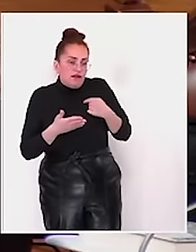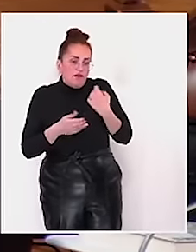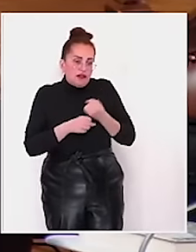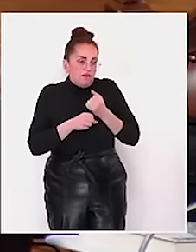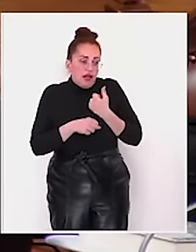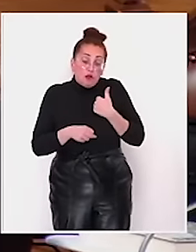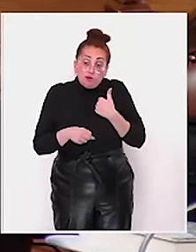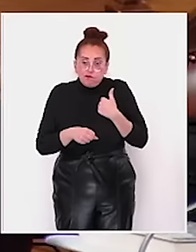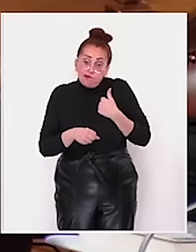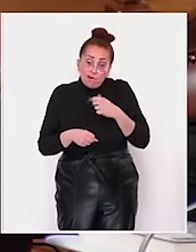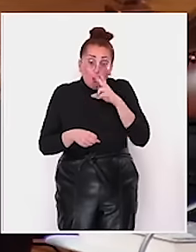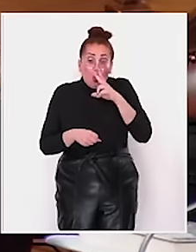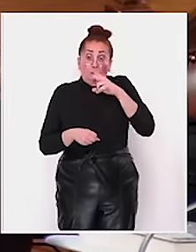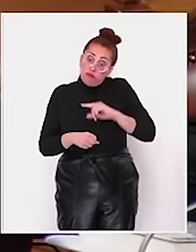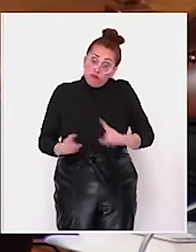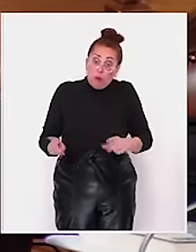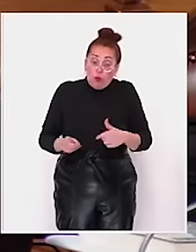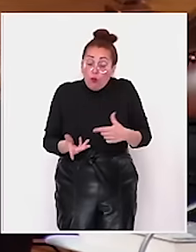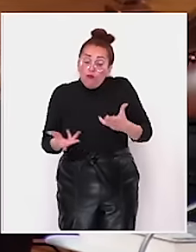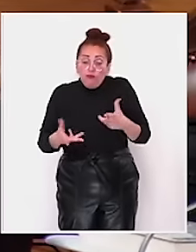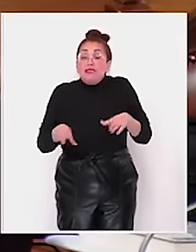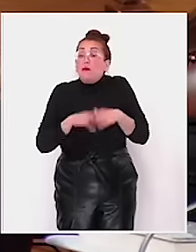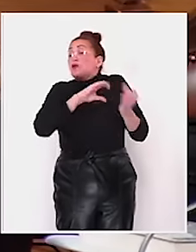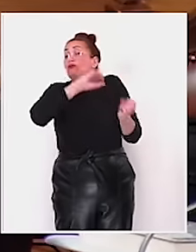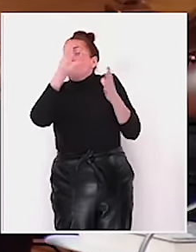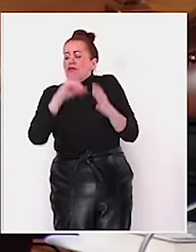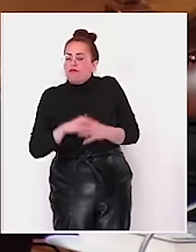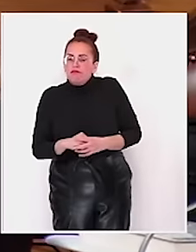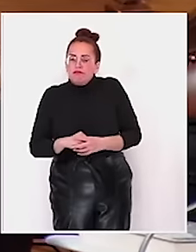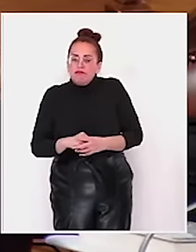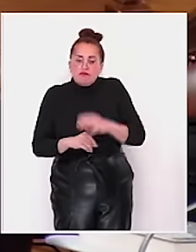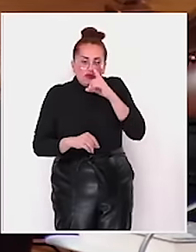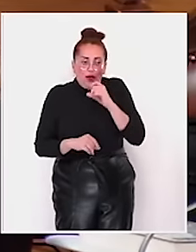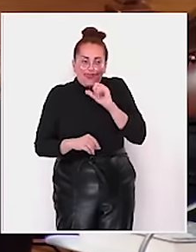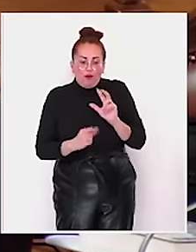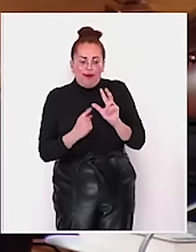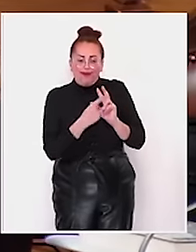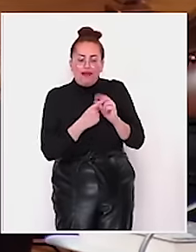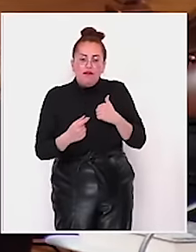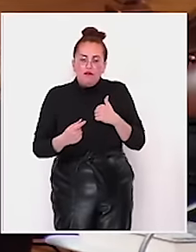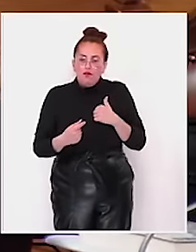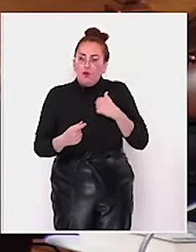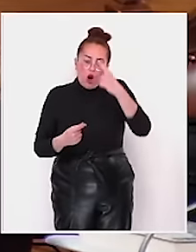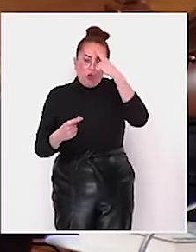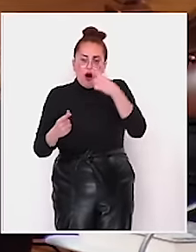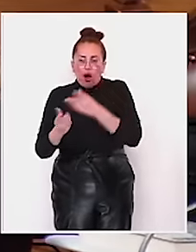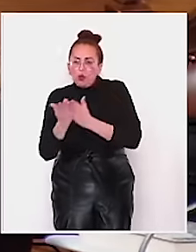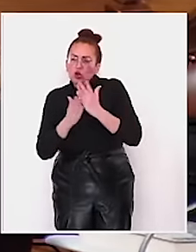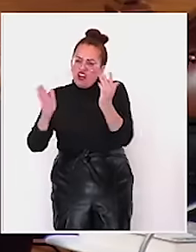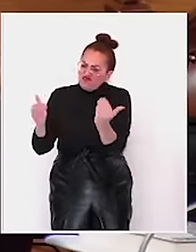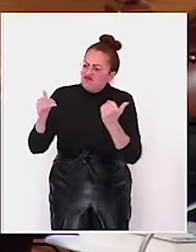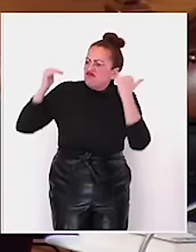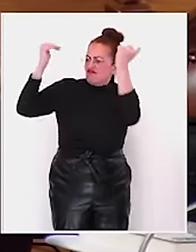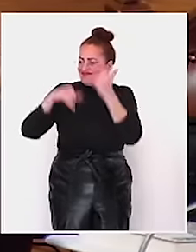marrant. A priori, quoi. Donc voilà, il y a ce côté dérisoire, et puis ce côté, enfin nous on va le dire comme ça, ça manque d'ambition d'une certaine manière, mais c'est peut-être pas le mot qu'il faudrait